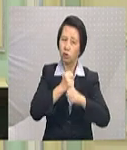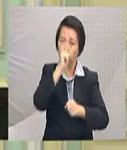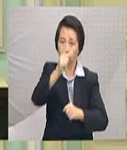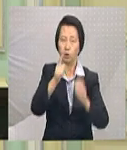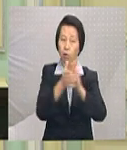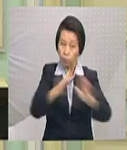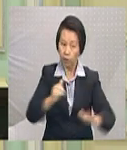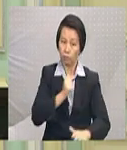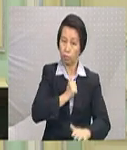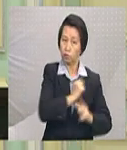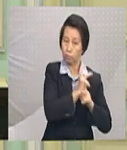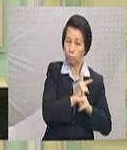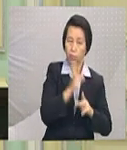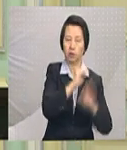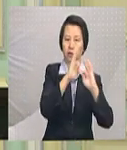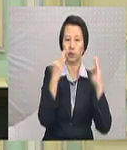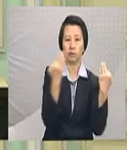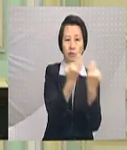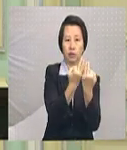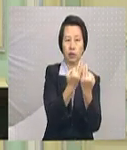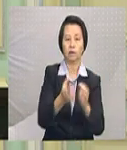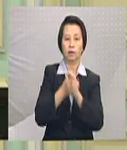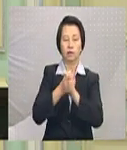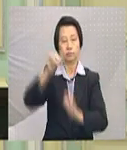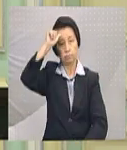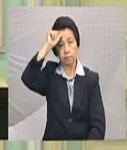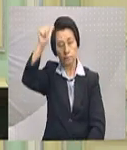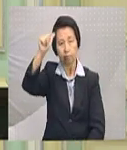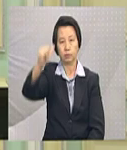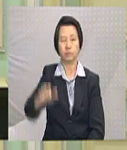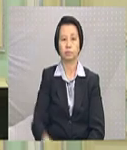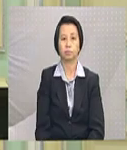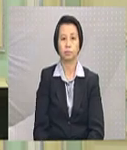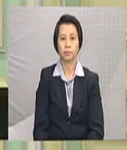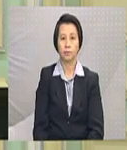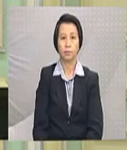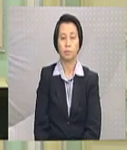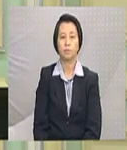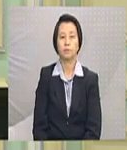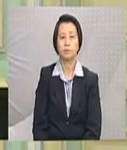keselamatan diri dan juga keluarga. Assalamualaikum warahmatullahi wabarakatuh.